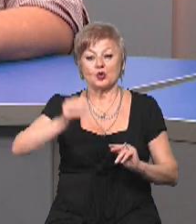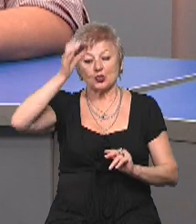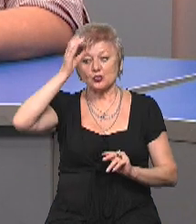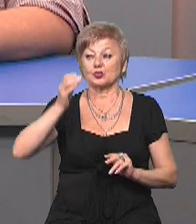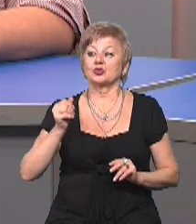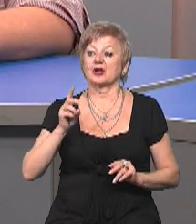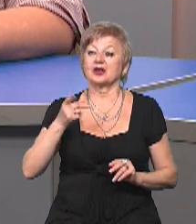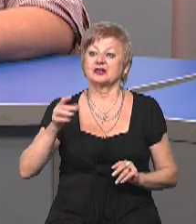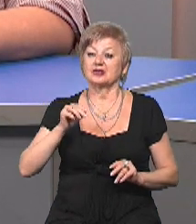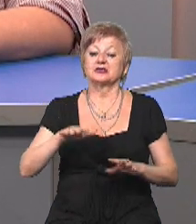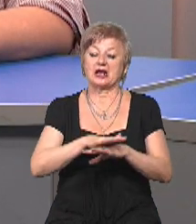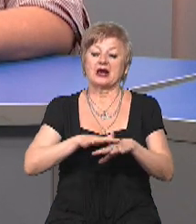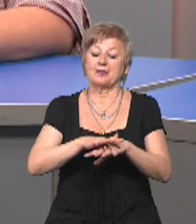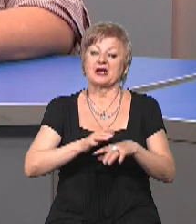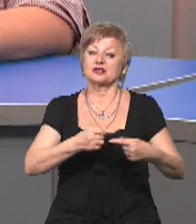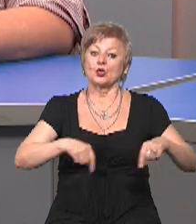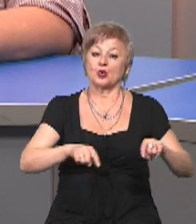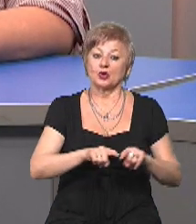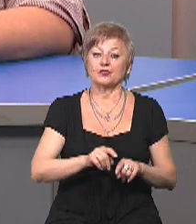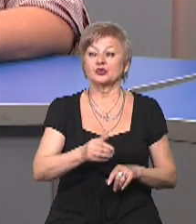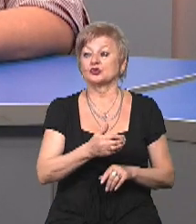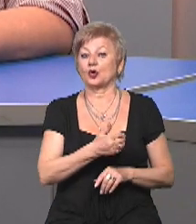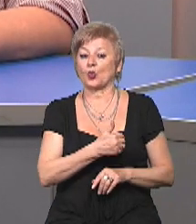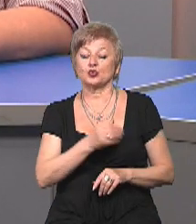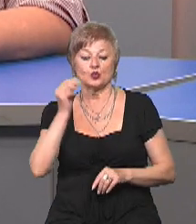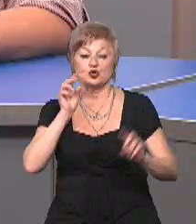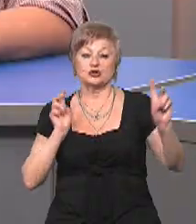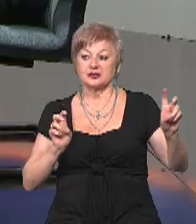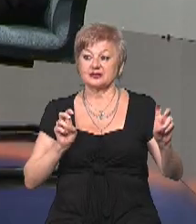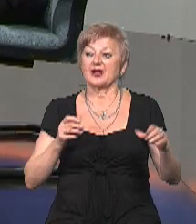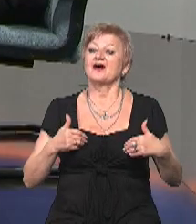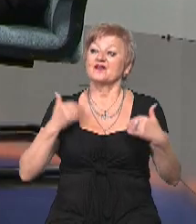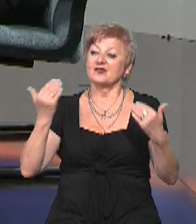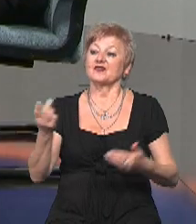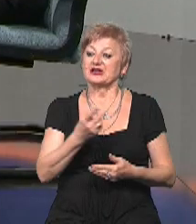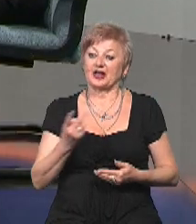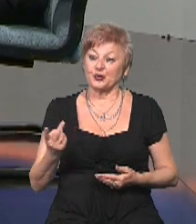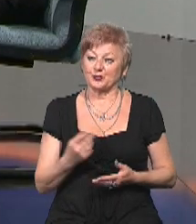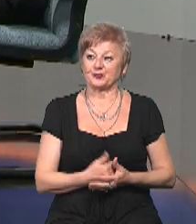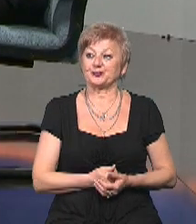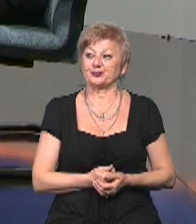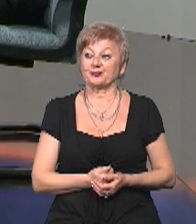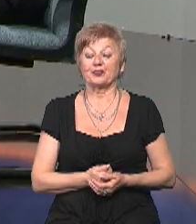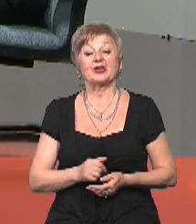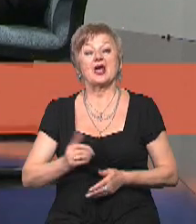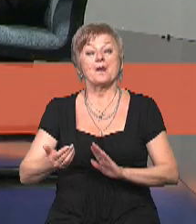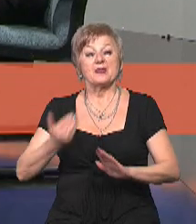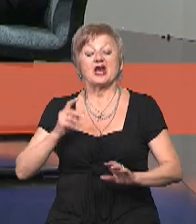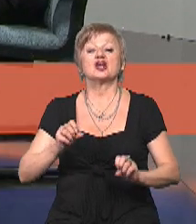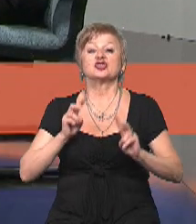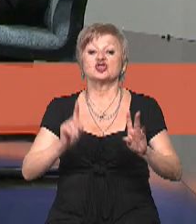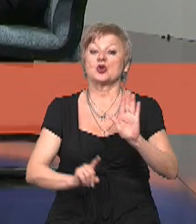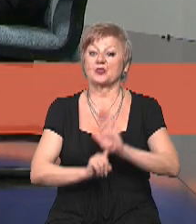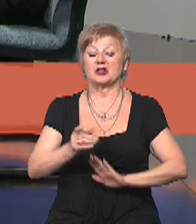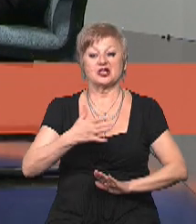Катерину Звєрєву, голову громадської організації «Хочу вчитись». Вітаю, пані Катерина, вітаю, пані Олена. Перш ніж почати